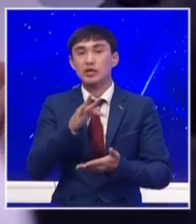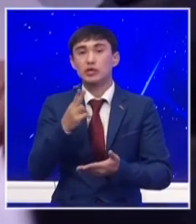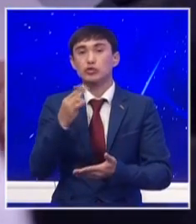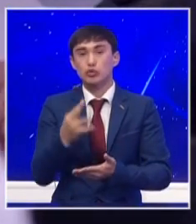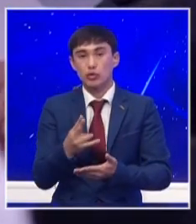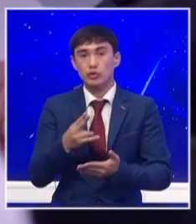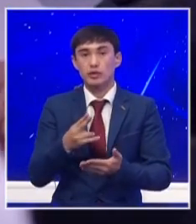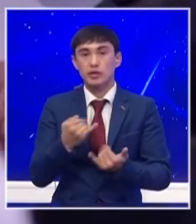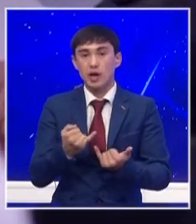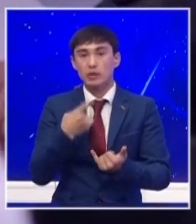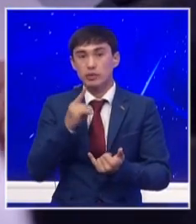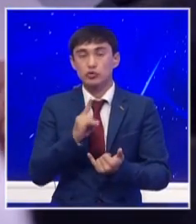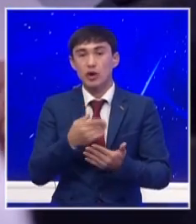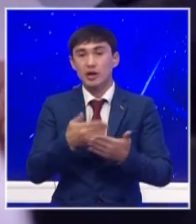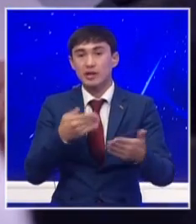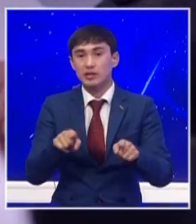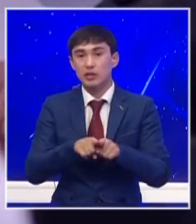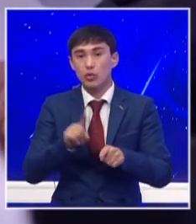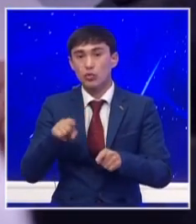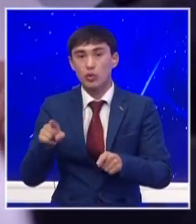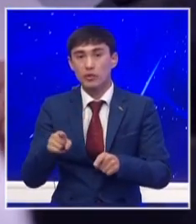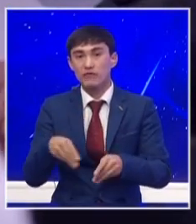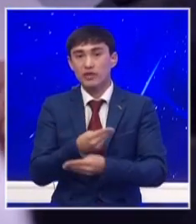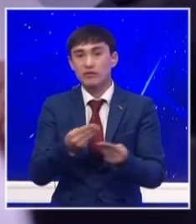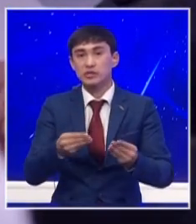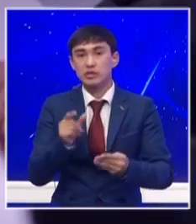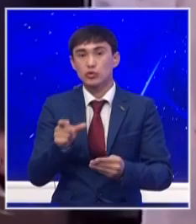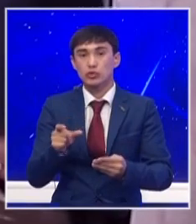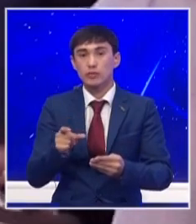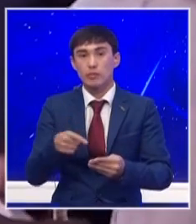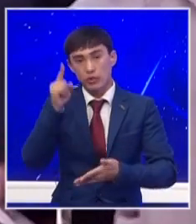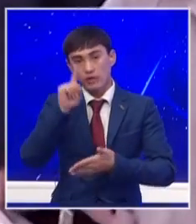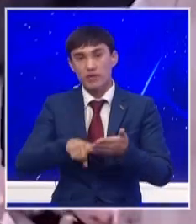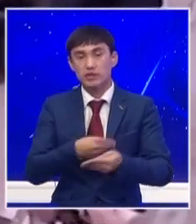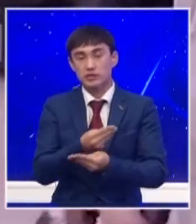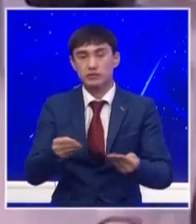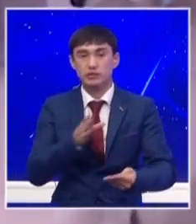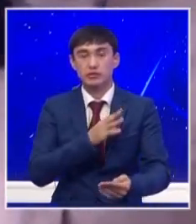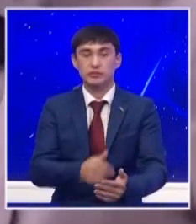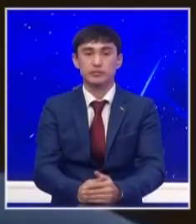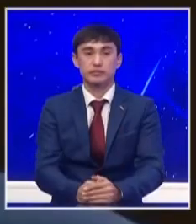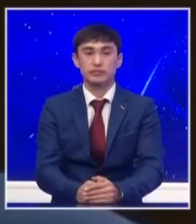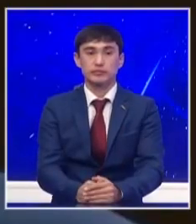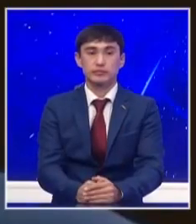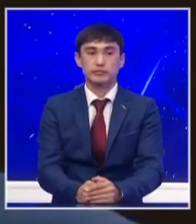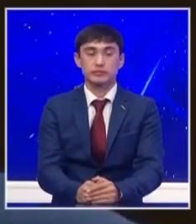обслуживания населения отметим что ранее такой номер выдавался людям по доверенности